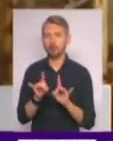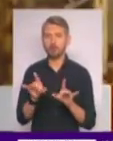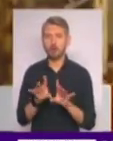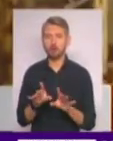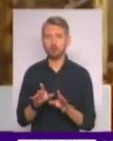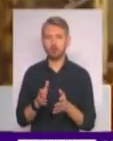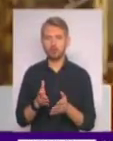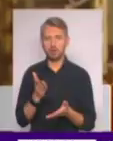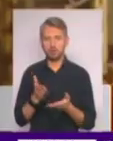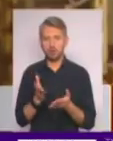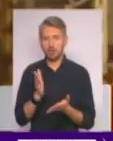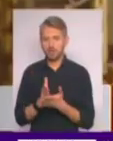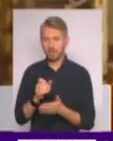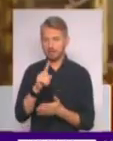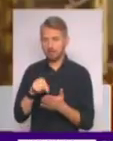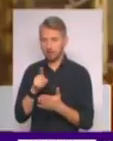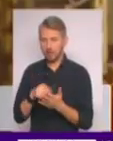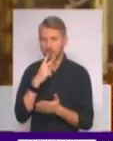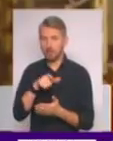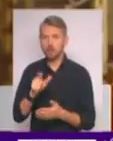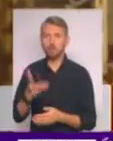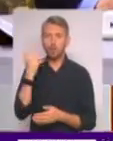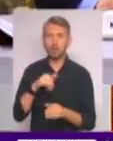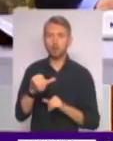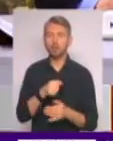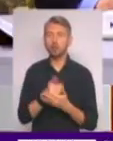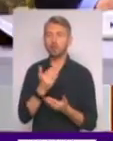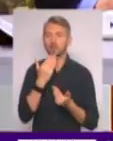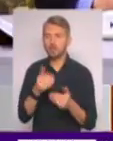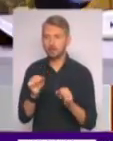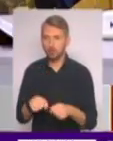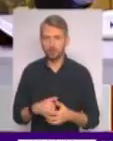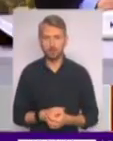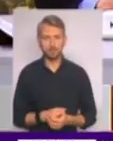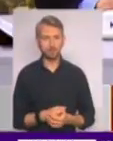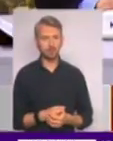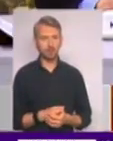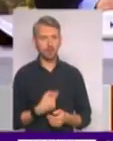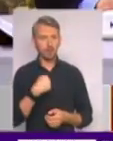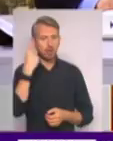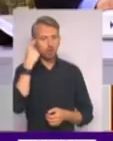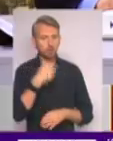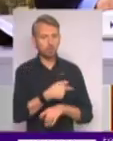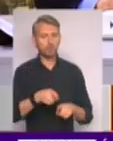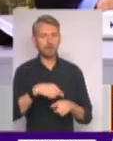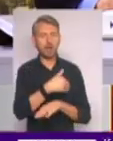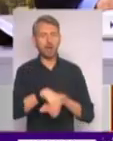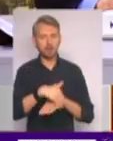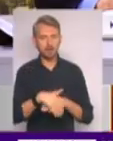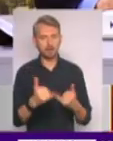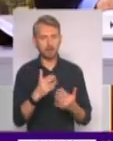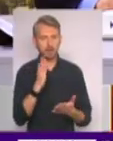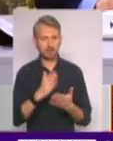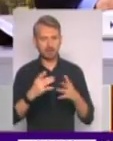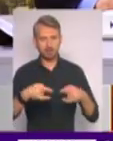якщо залишилося ще запитання у наших глядачів, коли і куди до вас можна звертатися? Прошу. Я думаю, що ця адреса якраз зараз є